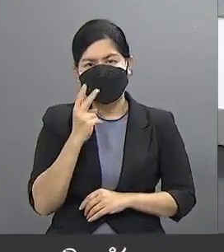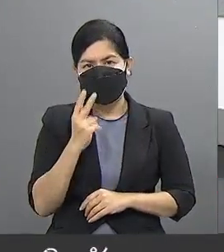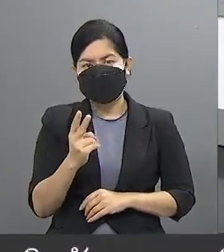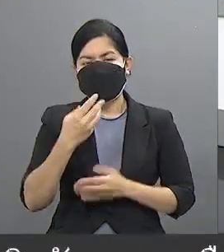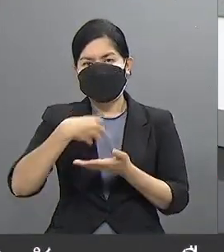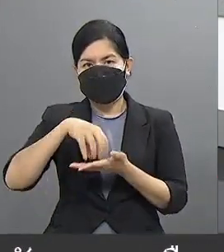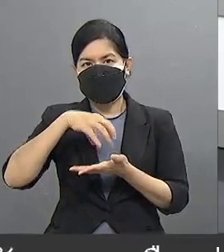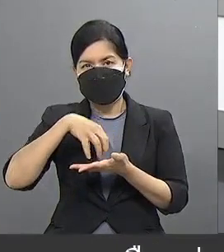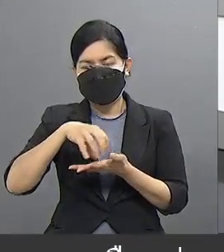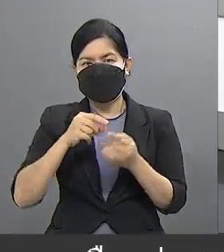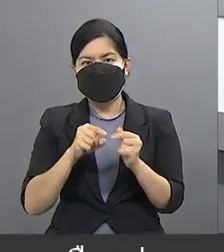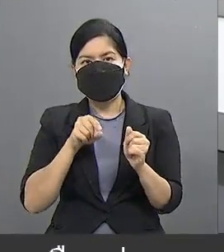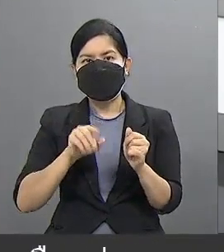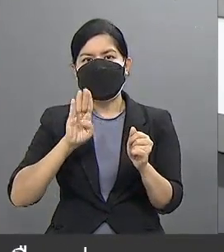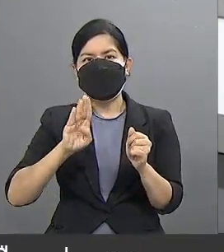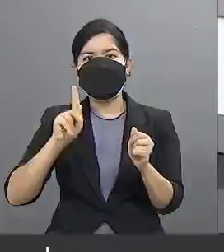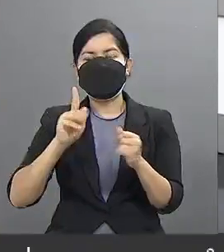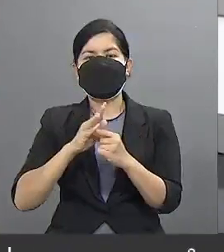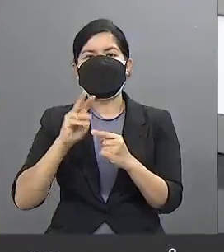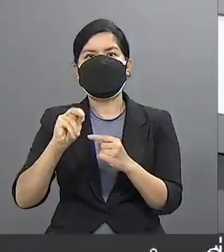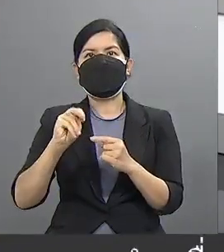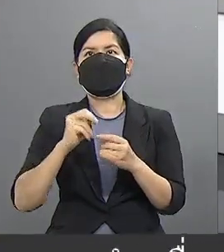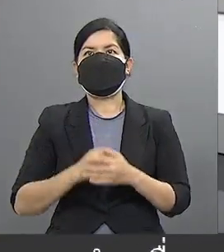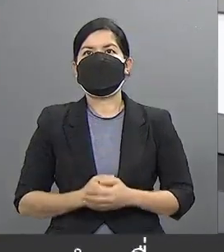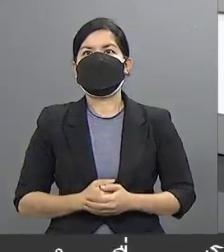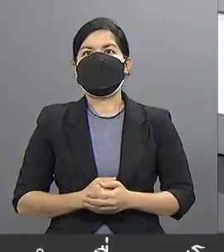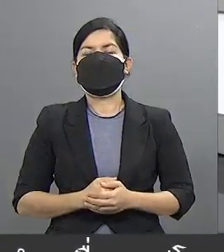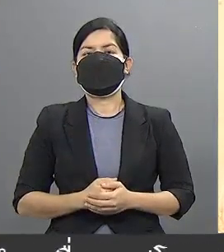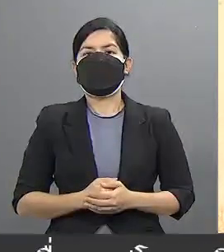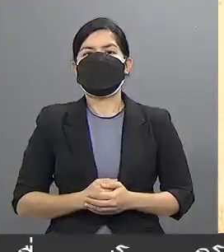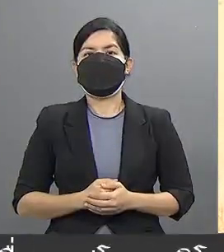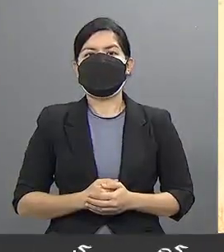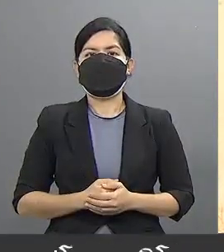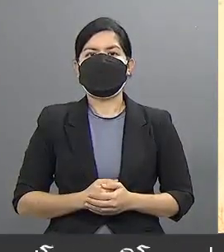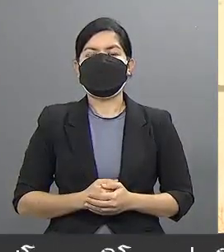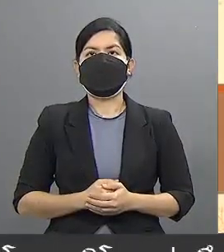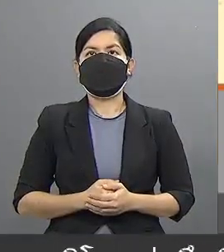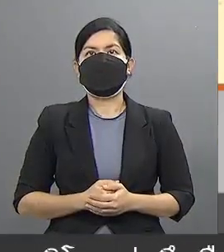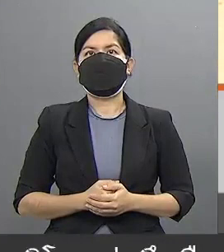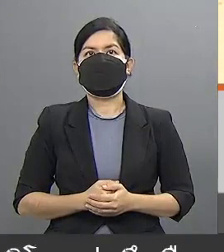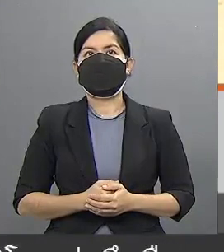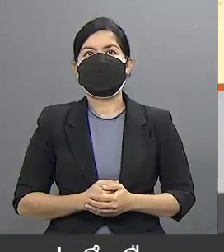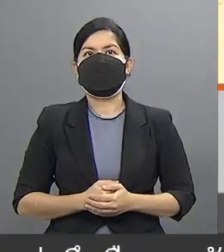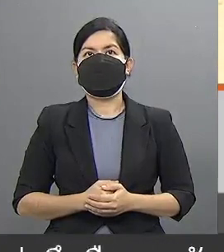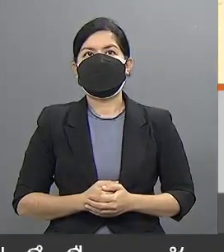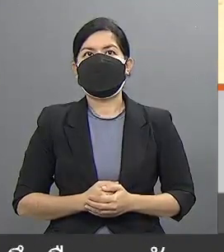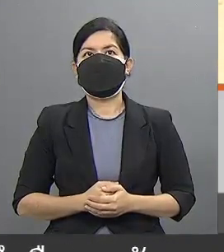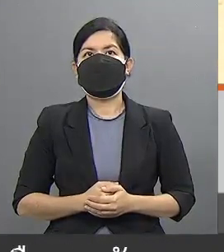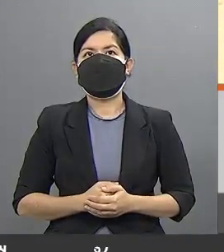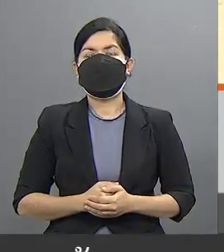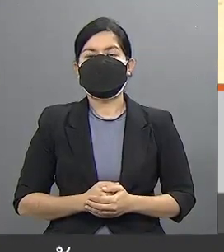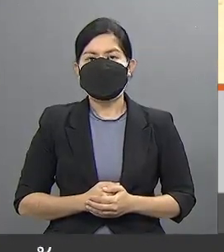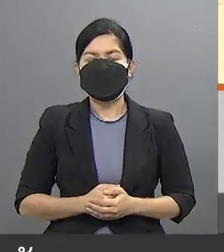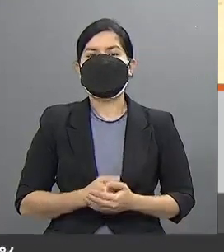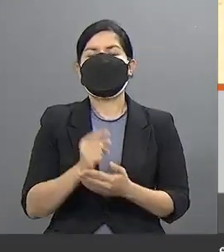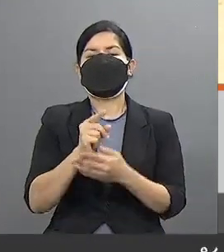ภอบางขันจังหวัดนครศรีธรรมราชค่ะคุณสนธยาคะ ครับคุณอนุชาคุณจิรชาตาครับแม้ผู้นำท้องถิ่นในอ